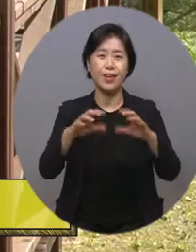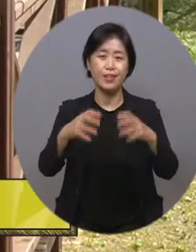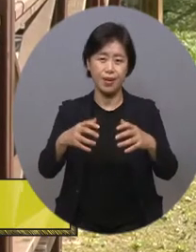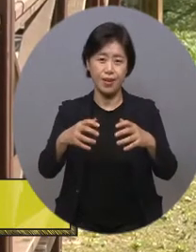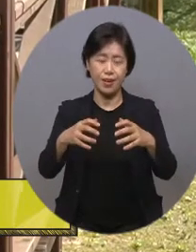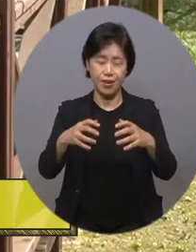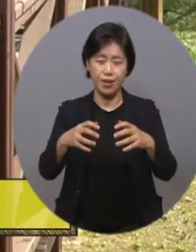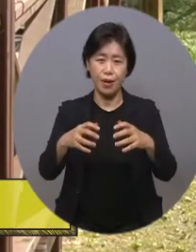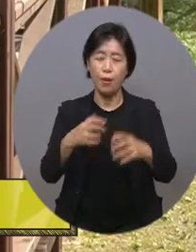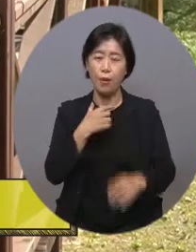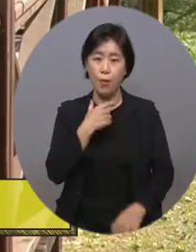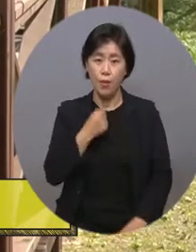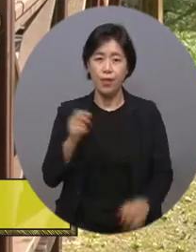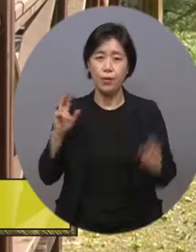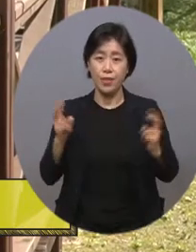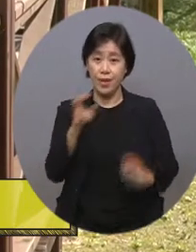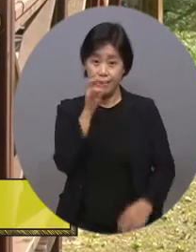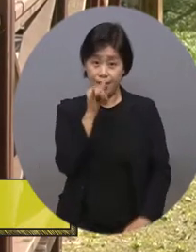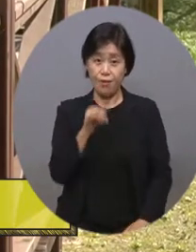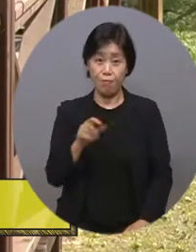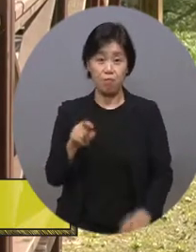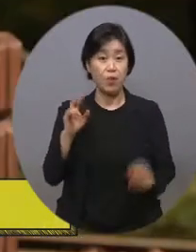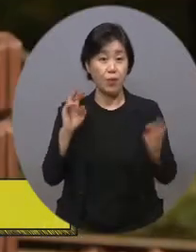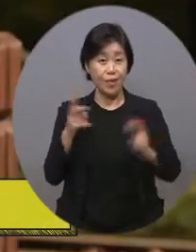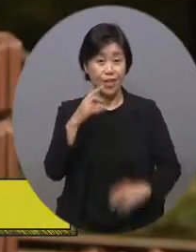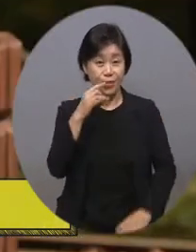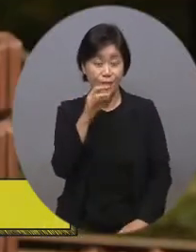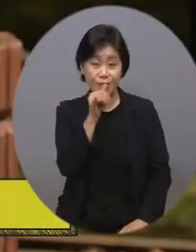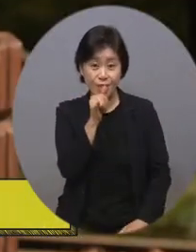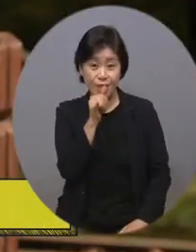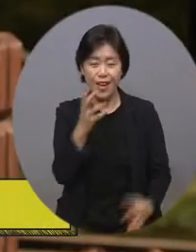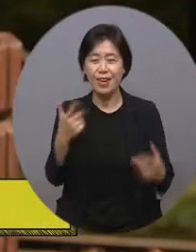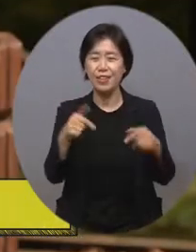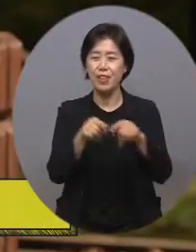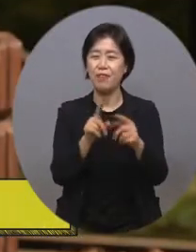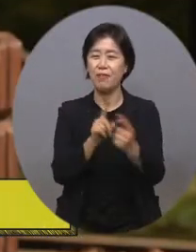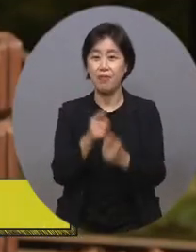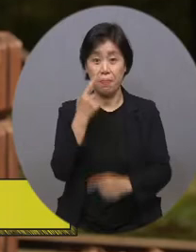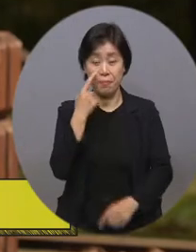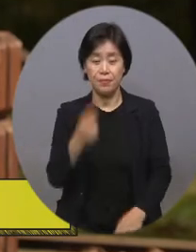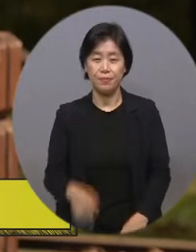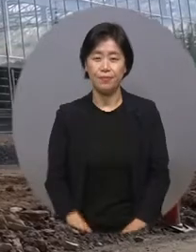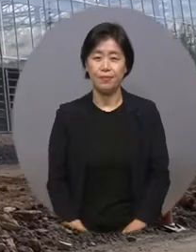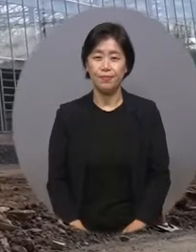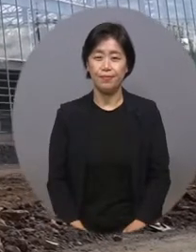합니다. 과연 어떤 회사일지 궁금하시죠? 지금 바로 만나보겠습니다.